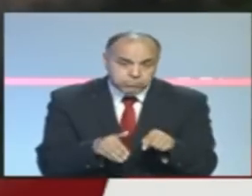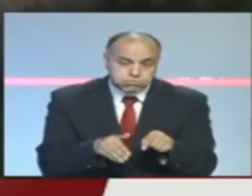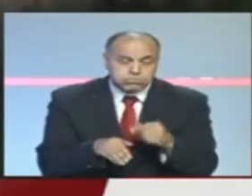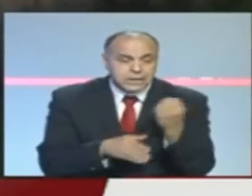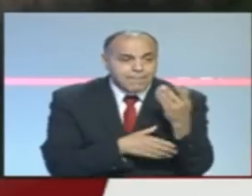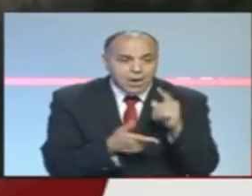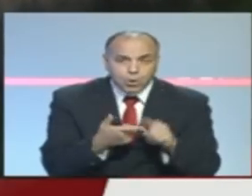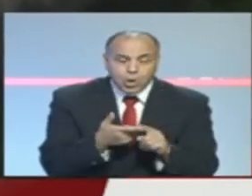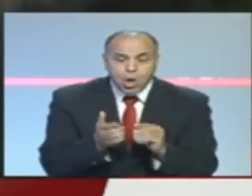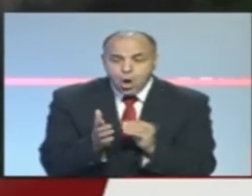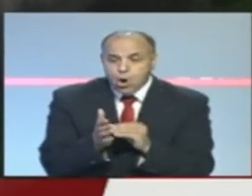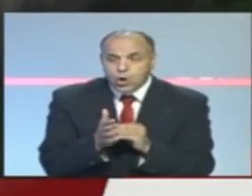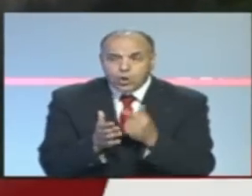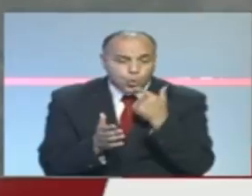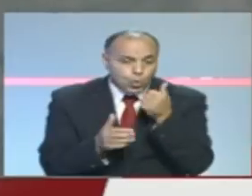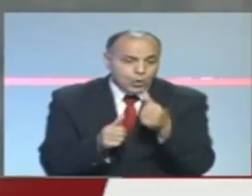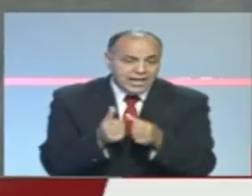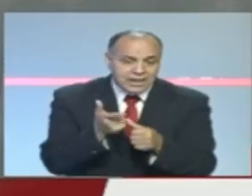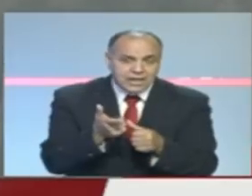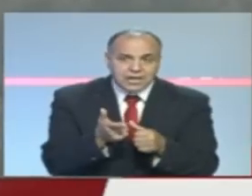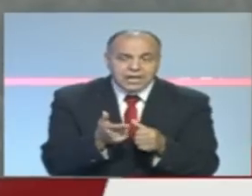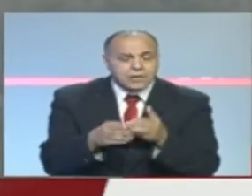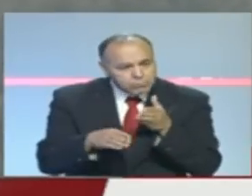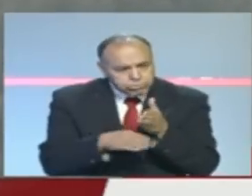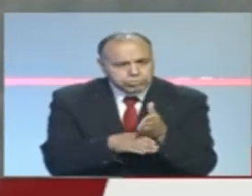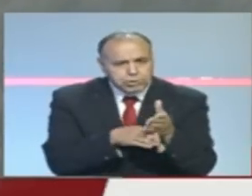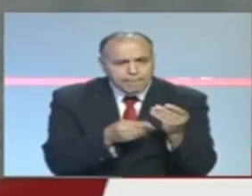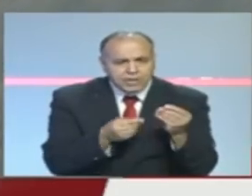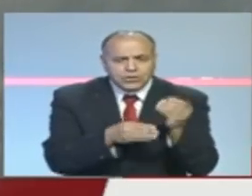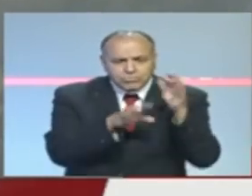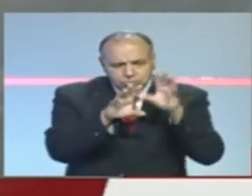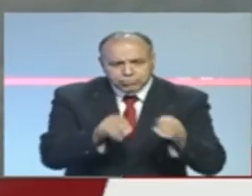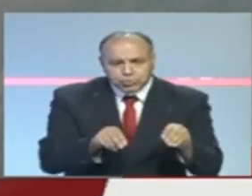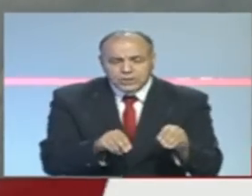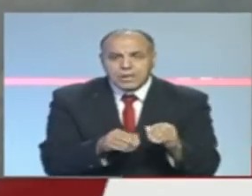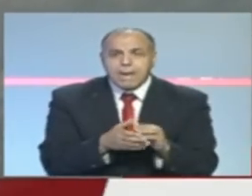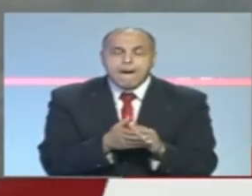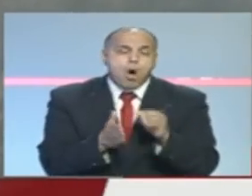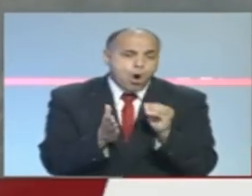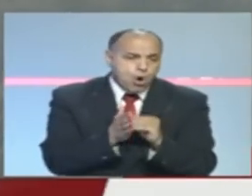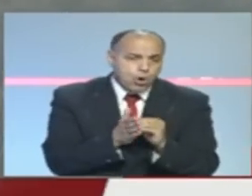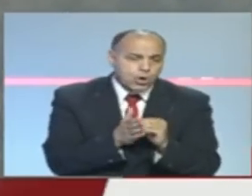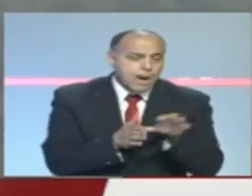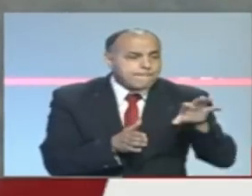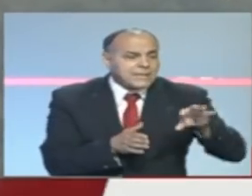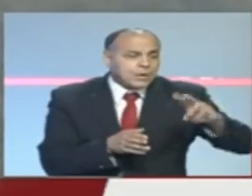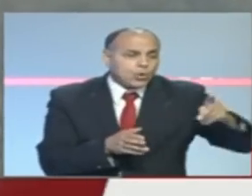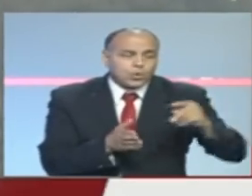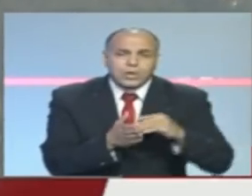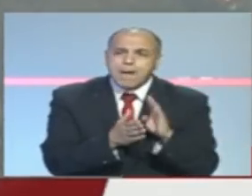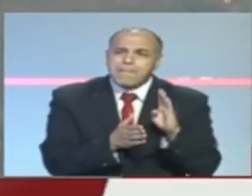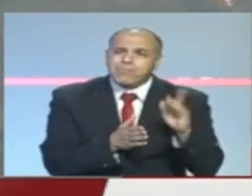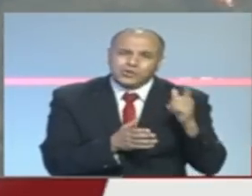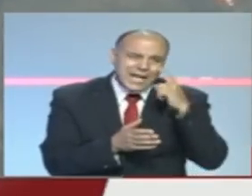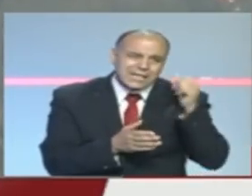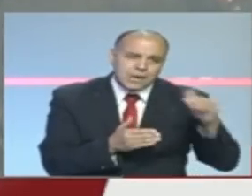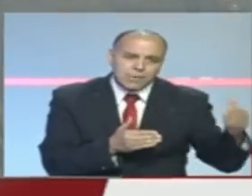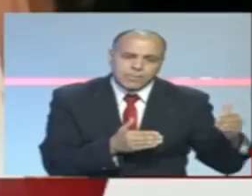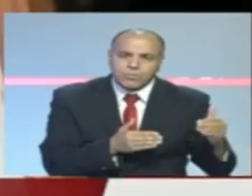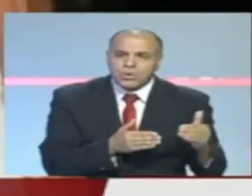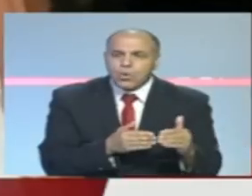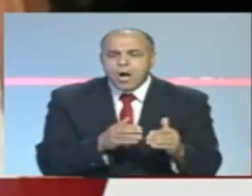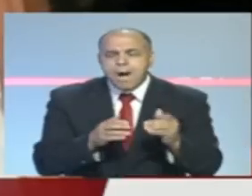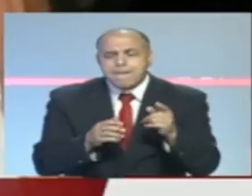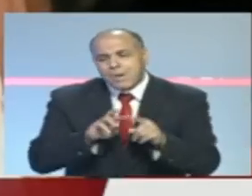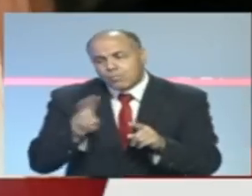كيف كيف نذكر انه مش كل التدخلات اللي موجوده لها نقبل عن ذاتك في منطقه بوش وكذلك في منطقه